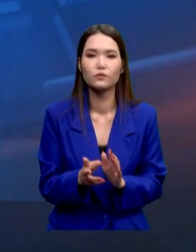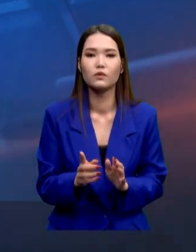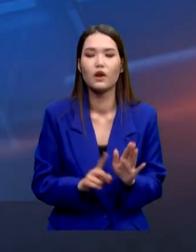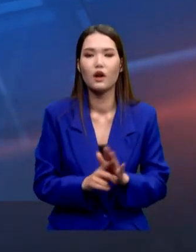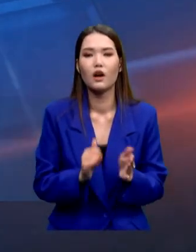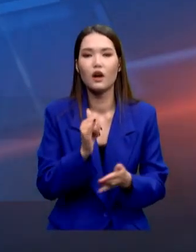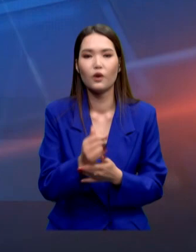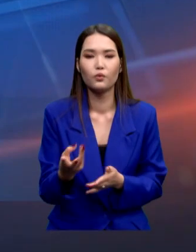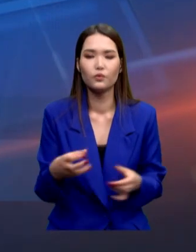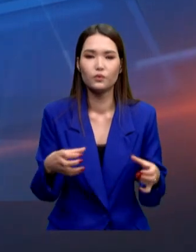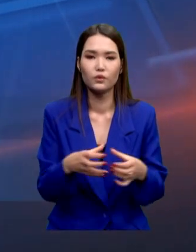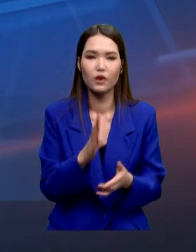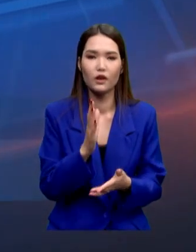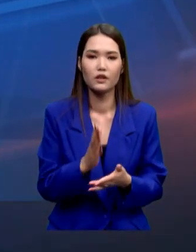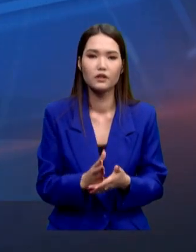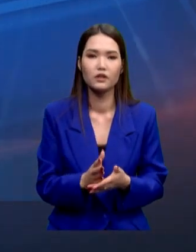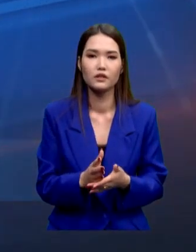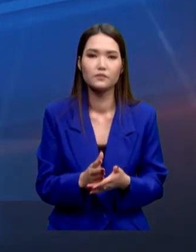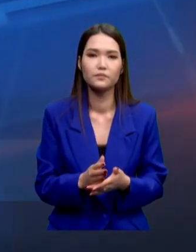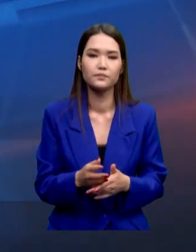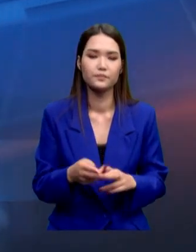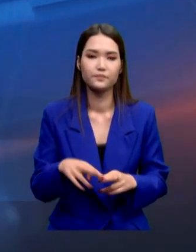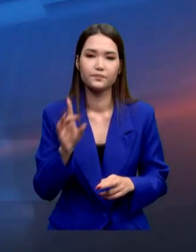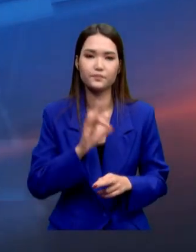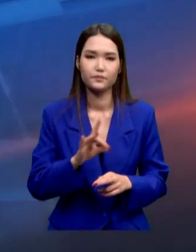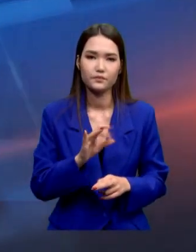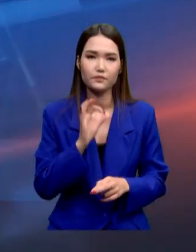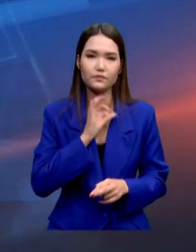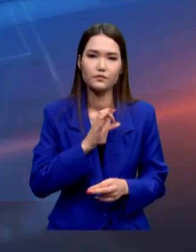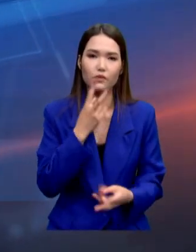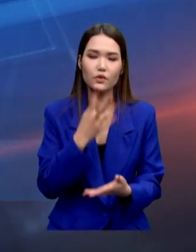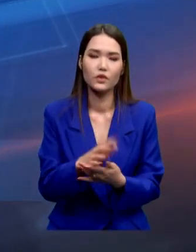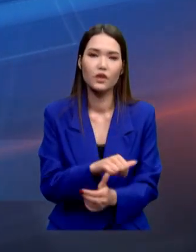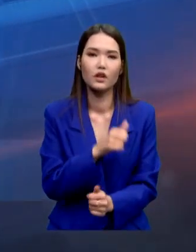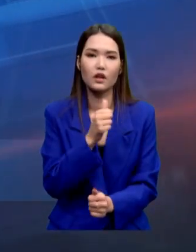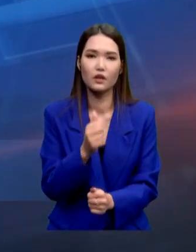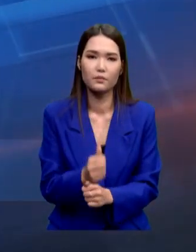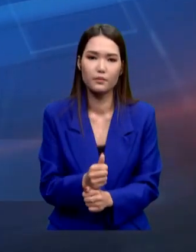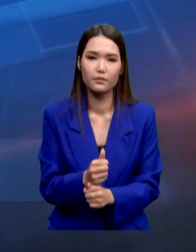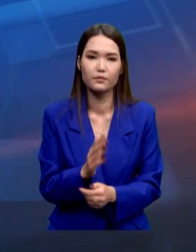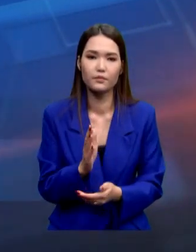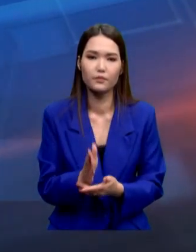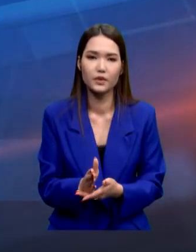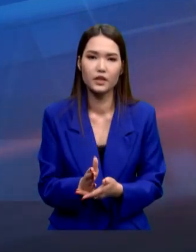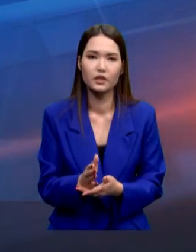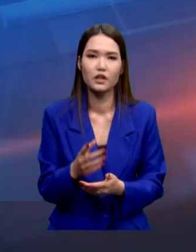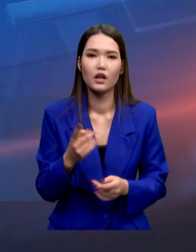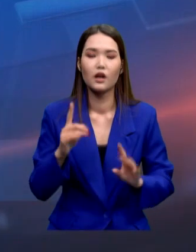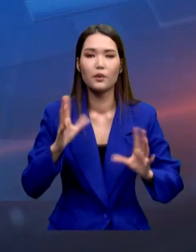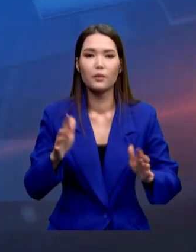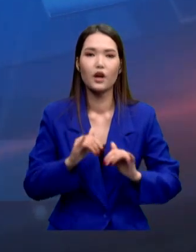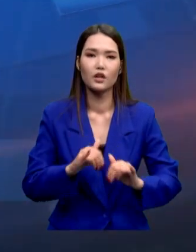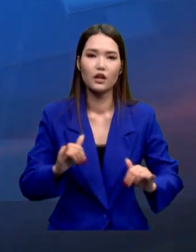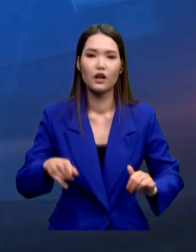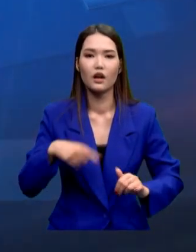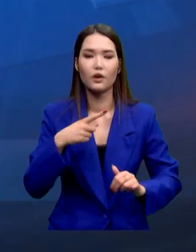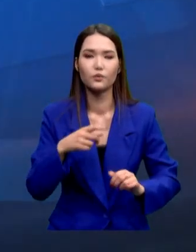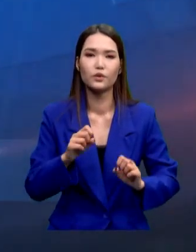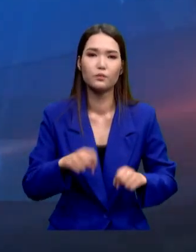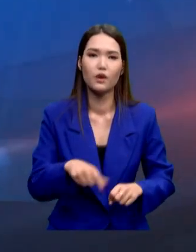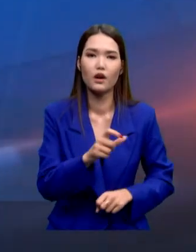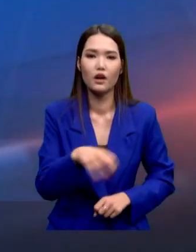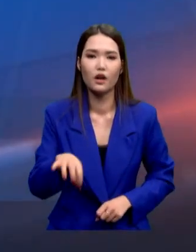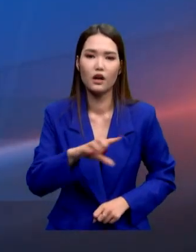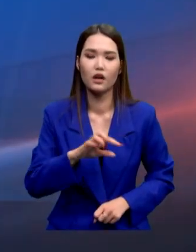де жаңартамыз, атқарушы билікті де жаңартамыз деген бағытта ондай болуы мүмкін. Бірақ оны жаңарған деп айтуға болмайды, адам ауызы